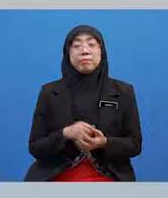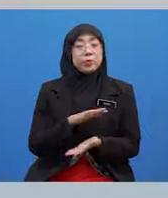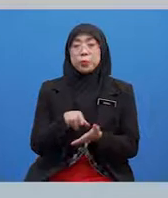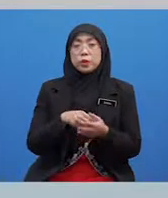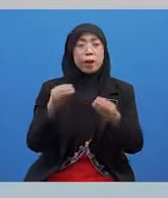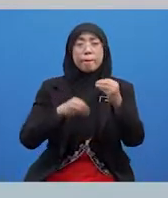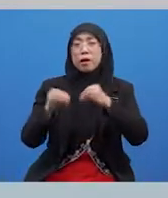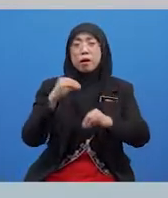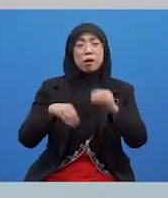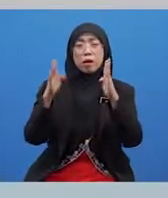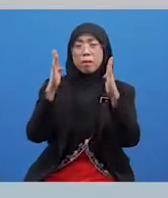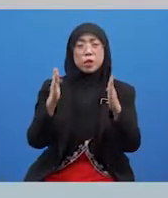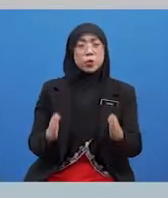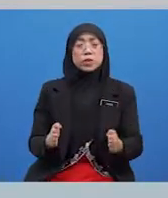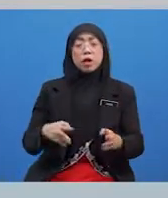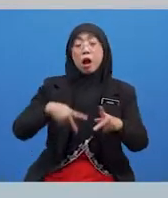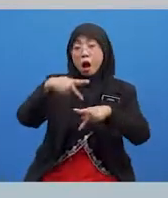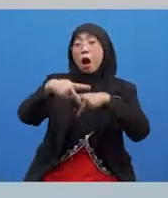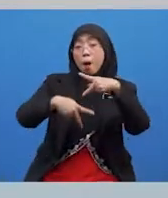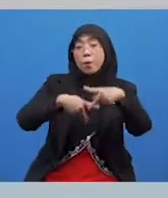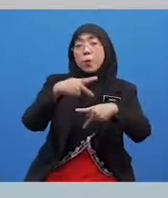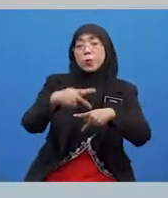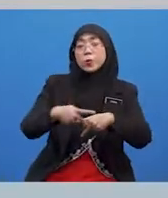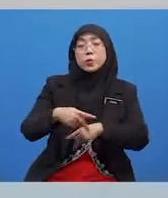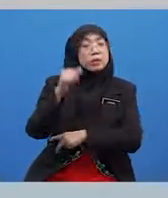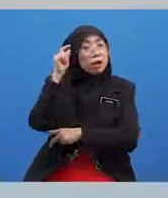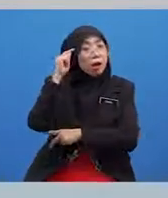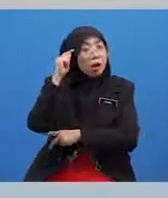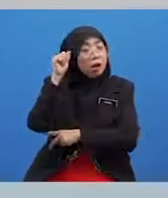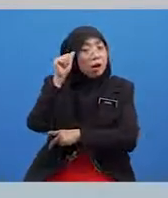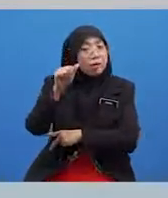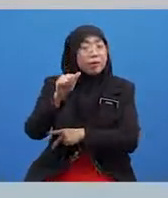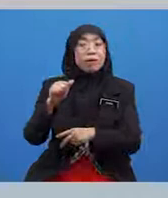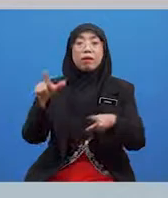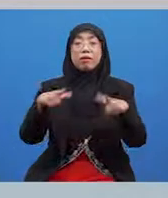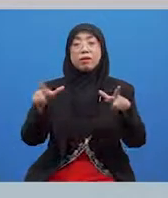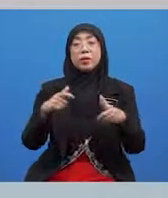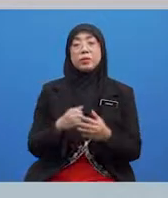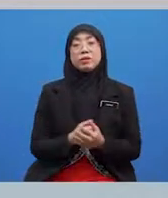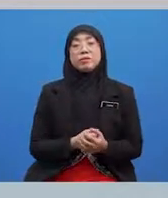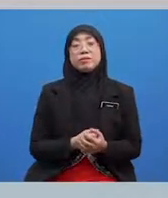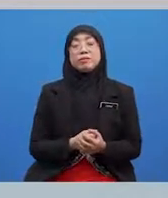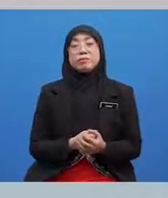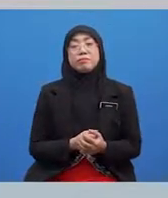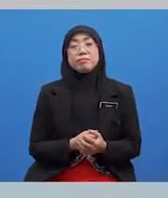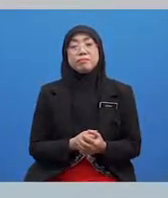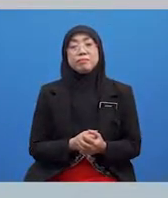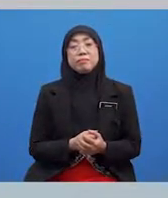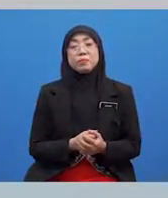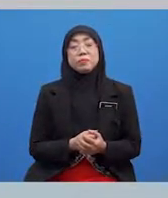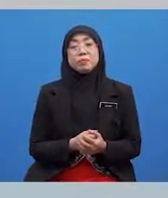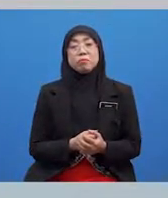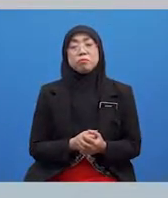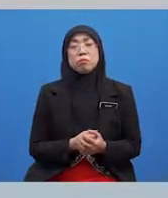berikut. Pertama, mekanisme pengawalan posture dan pergerakan.